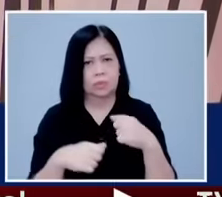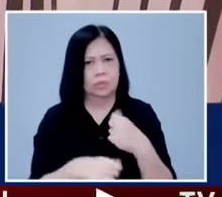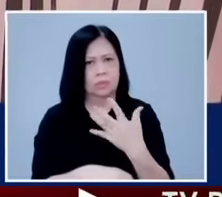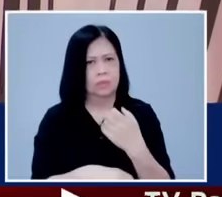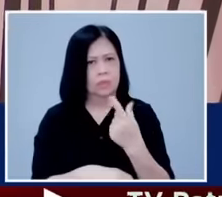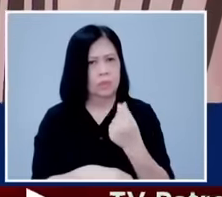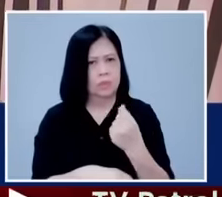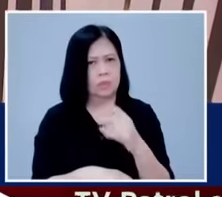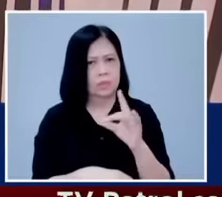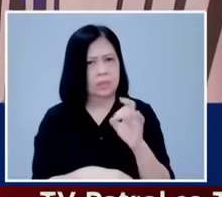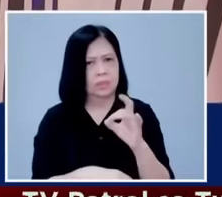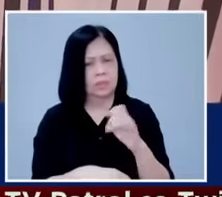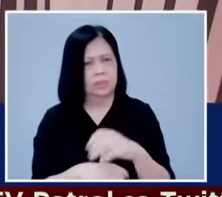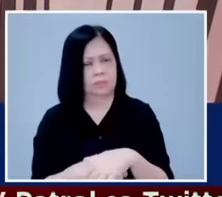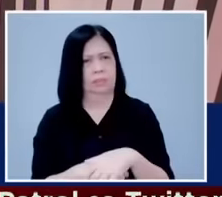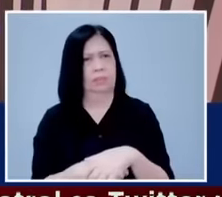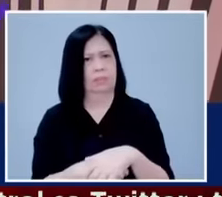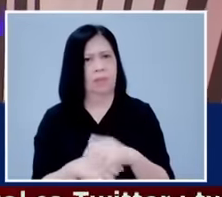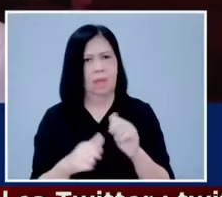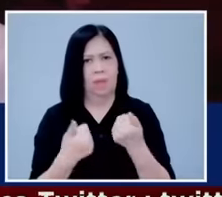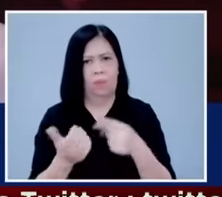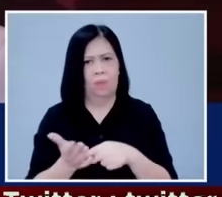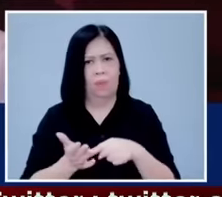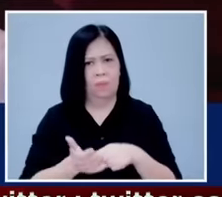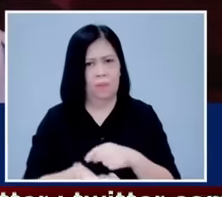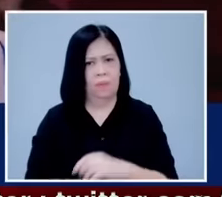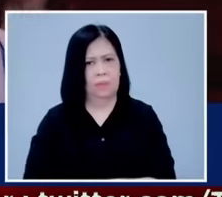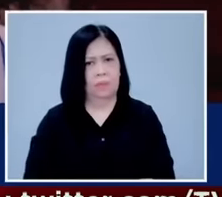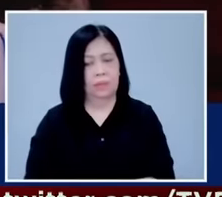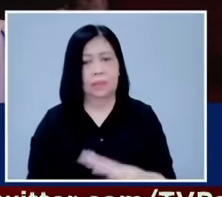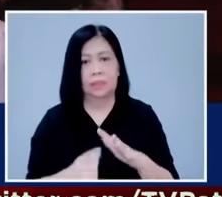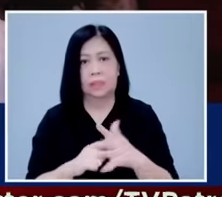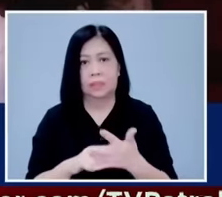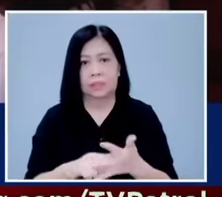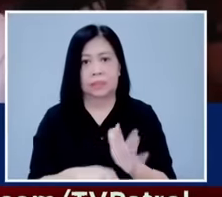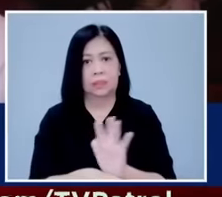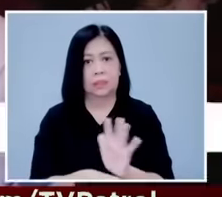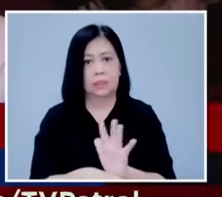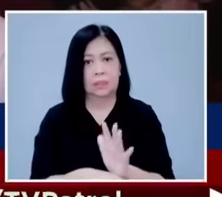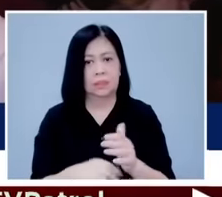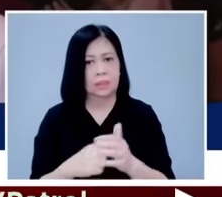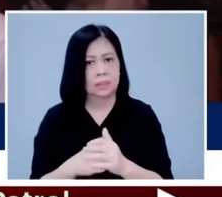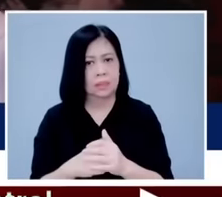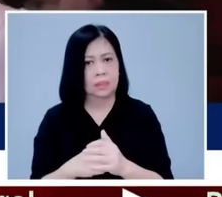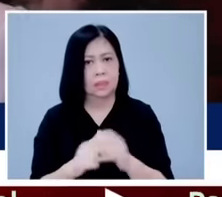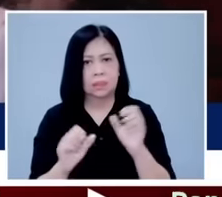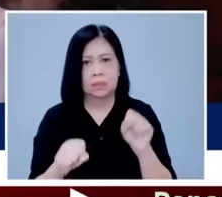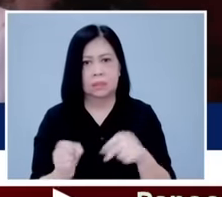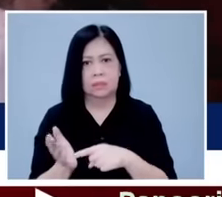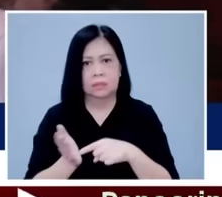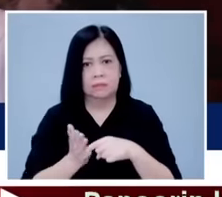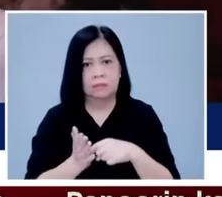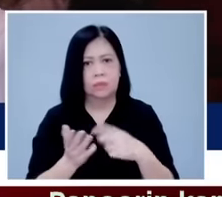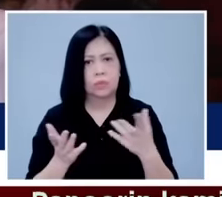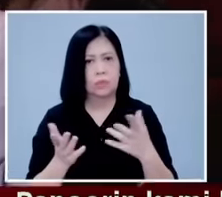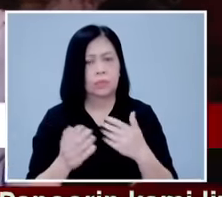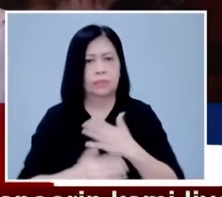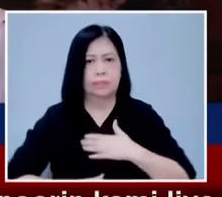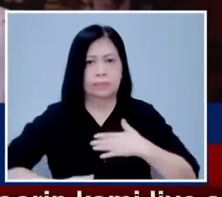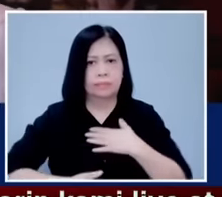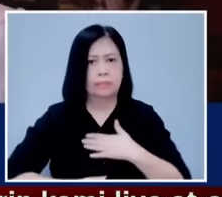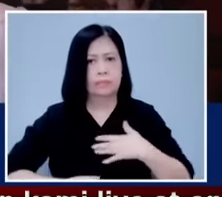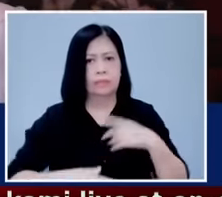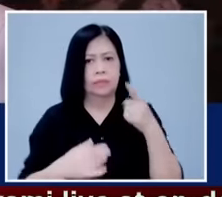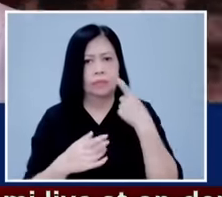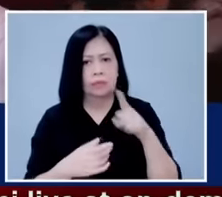520, 800, parang paano nila ma-afford. Nung nagsimula ang sine, it was an affordable entertainment